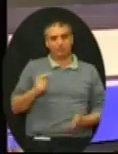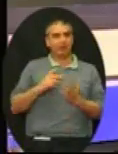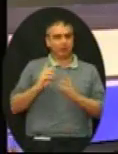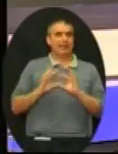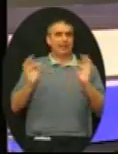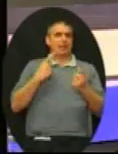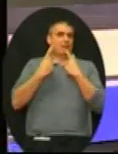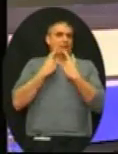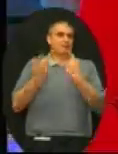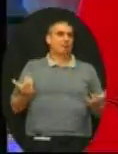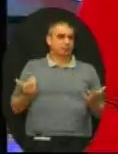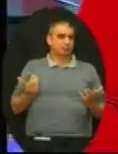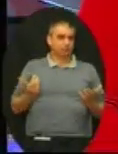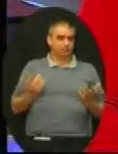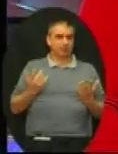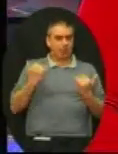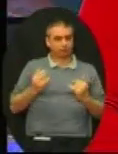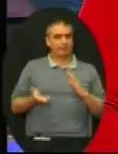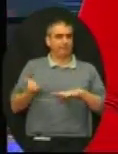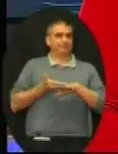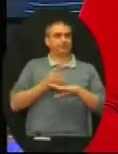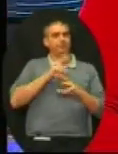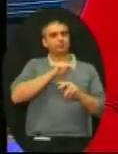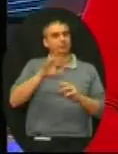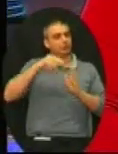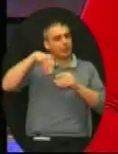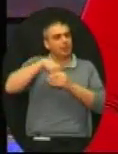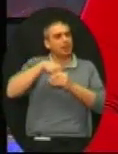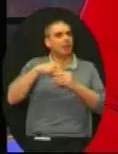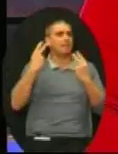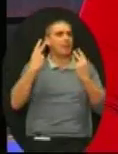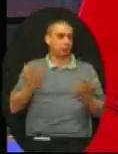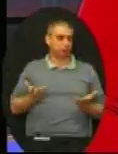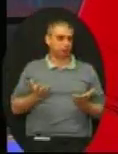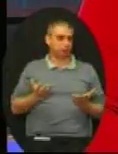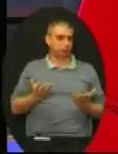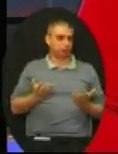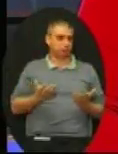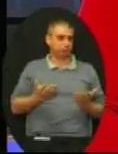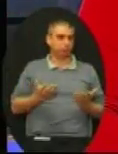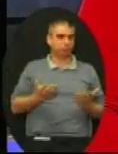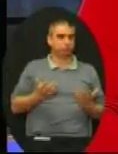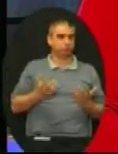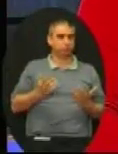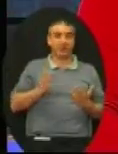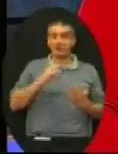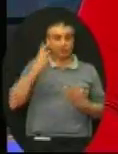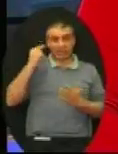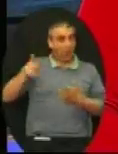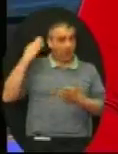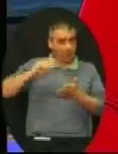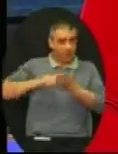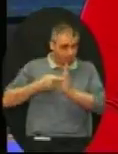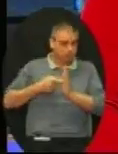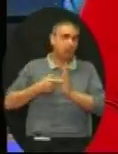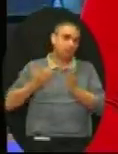דיאלוג. ופתאום מדברים על נושאי המהות והתוכן. גם אם שלא, מתוך שלא לשמה היה לשמה,